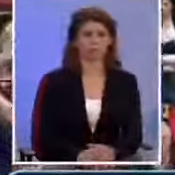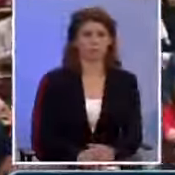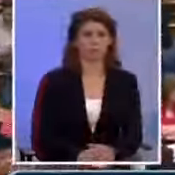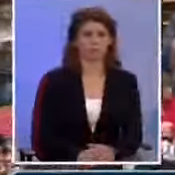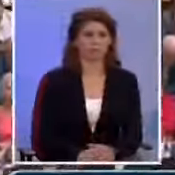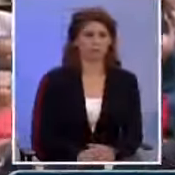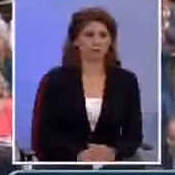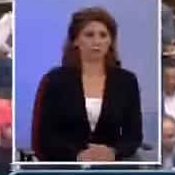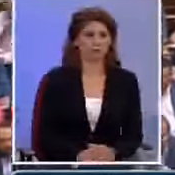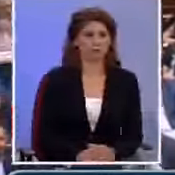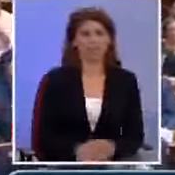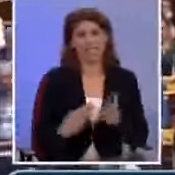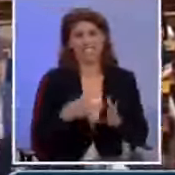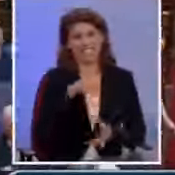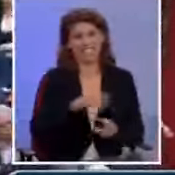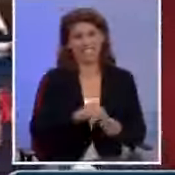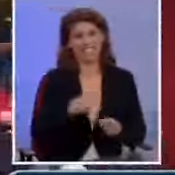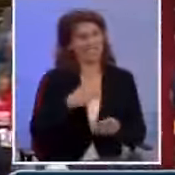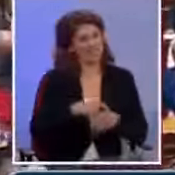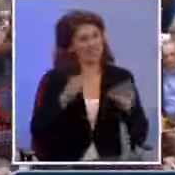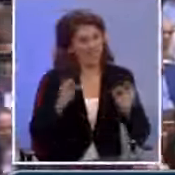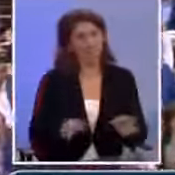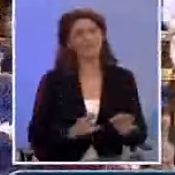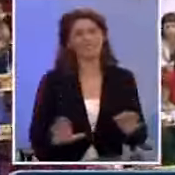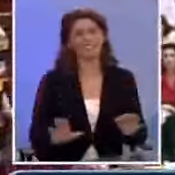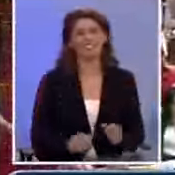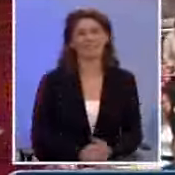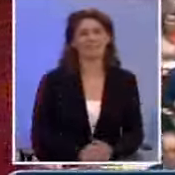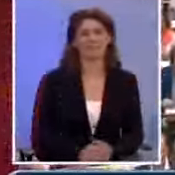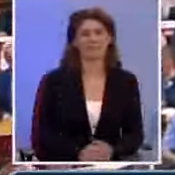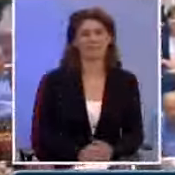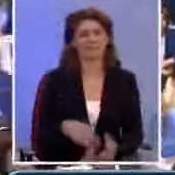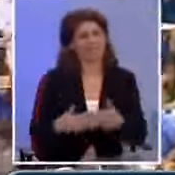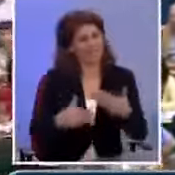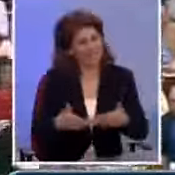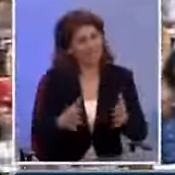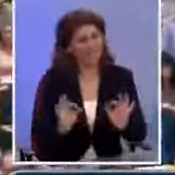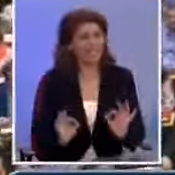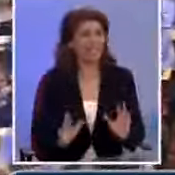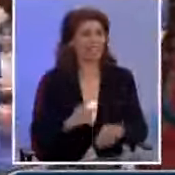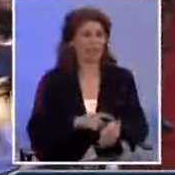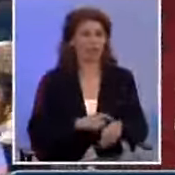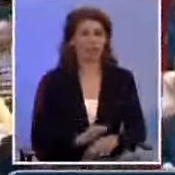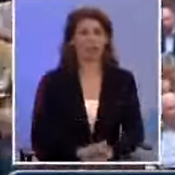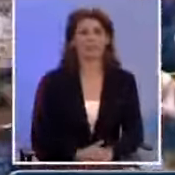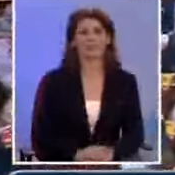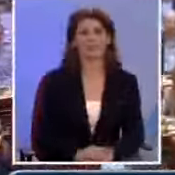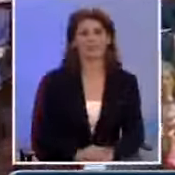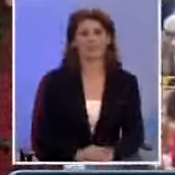9 είναι όλο. Θα είμαι στο χρόνο μου απολύτως, έτσι ώστε και ύστερα να κυλήσει καλά. Ευχαριστώ.